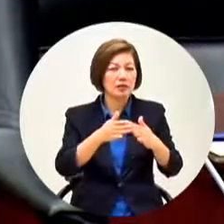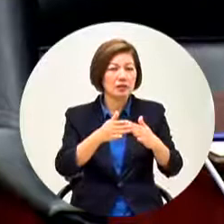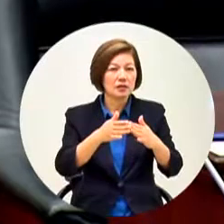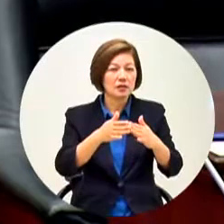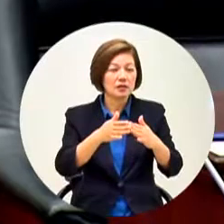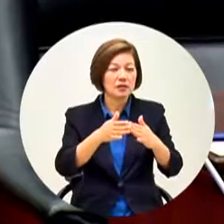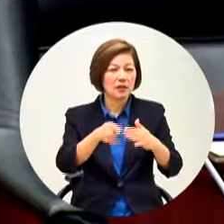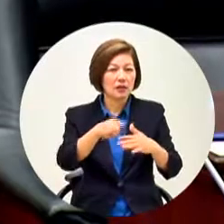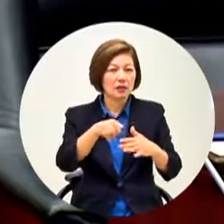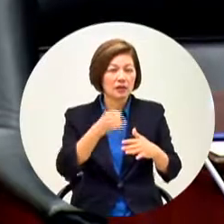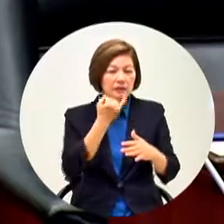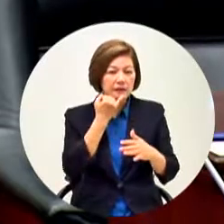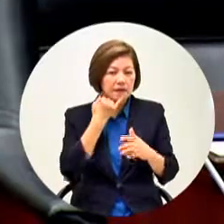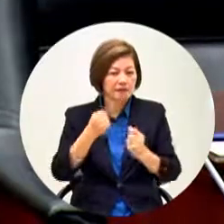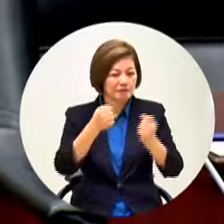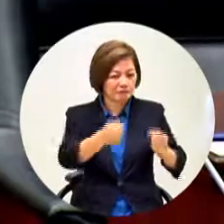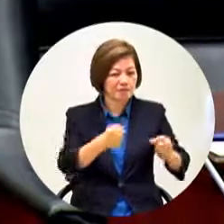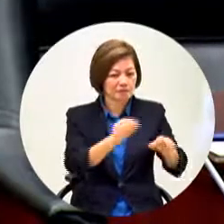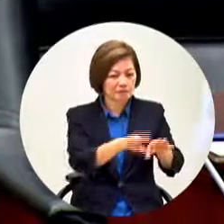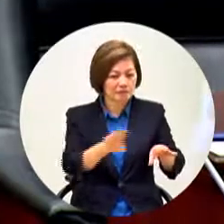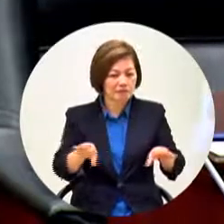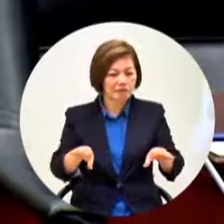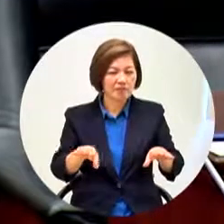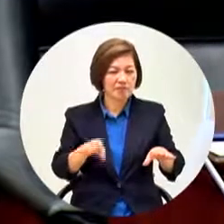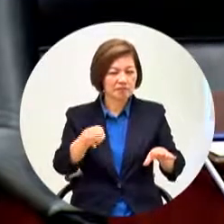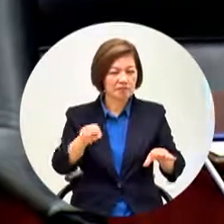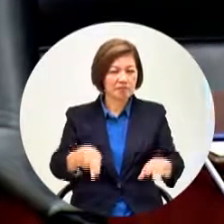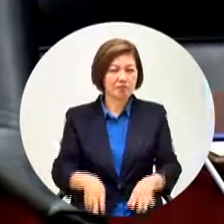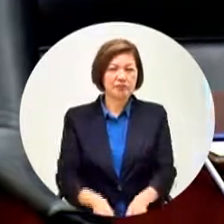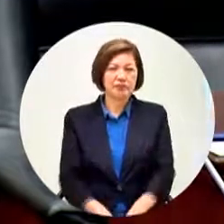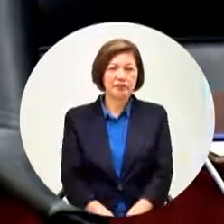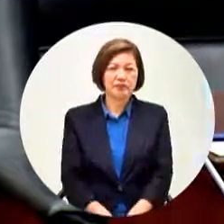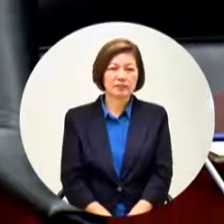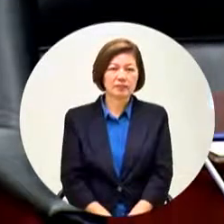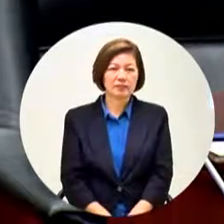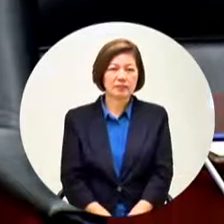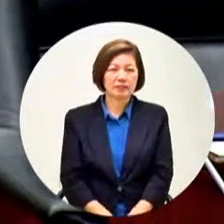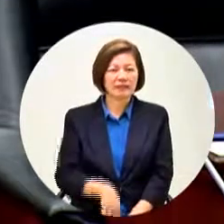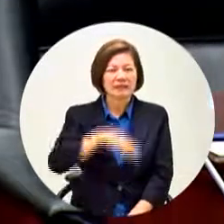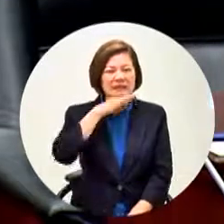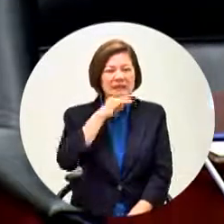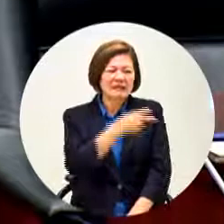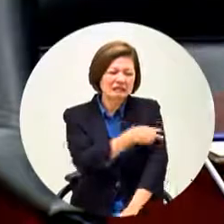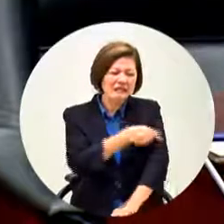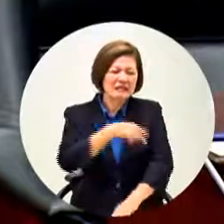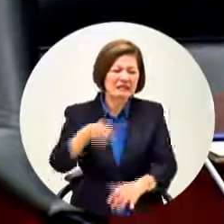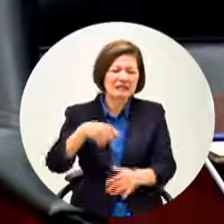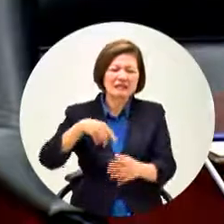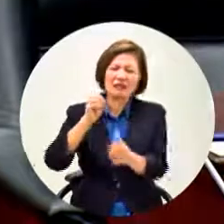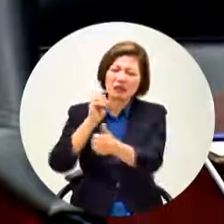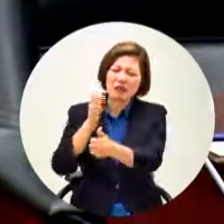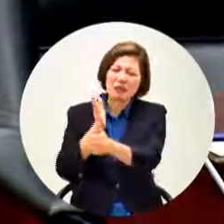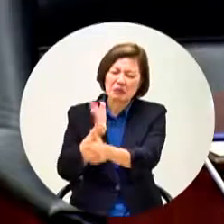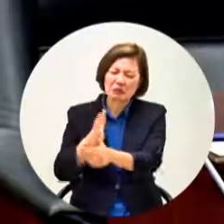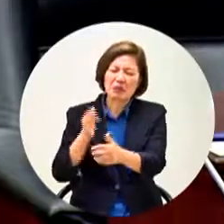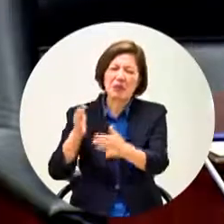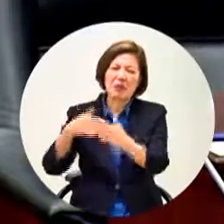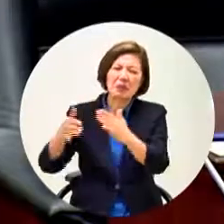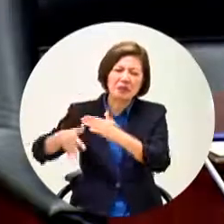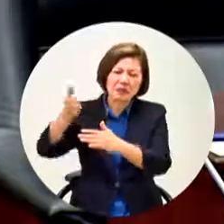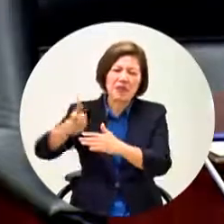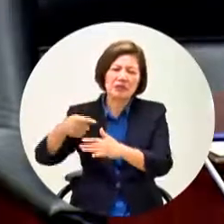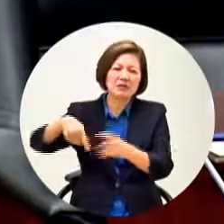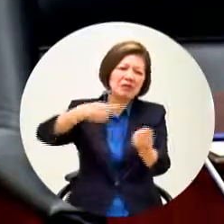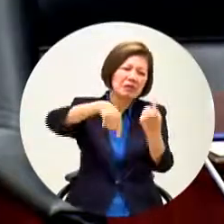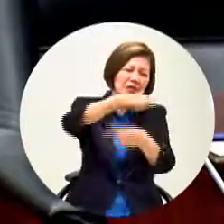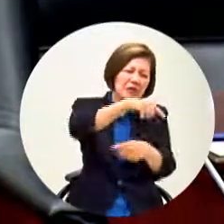尼无？吼、哦、是咪？卖阁等下讲迄落保全的请示校长，校长阁请示教育局，阁倒转来讲袂使